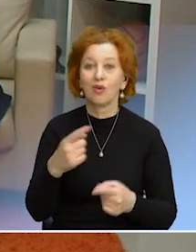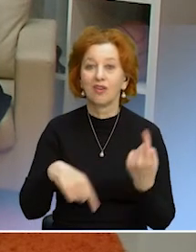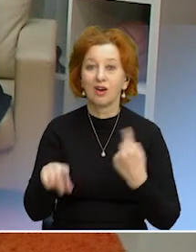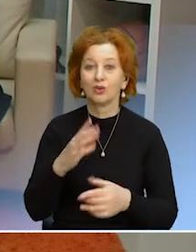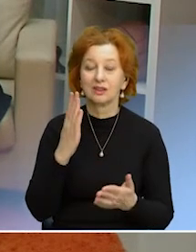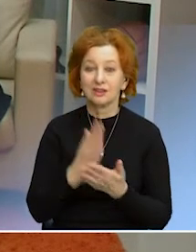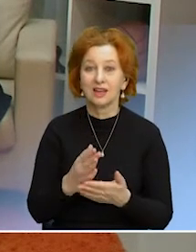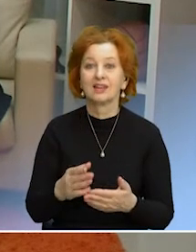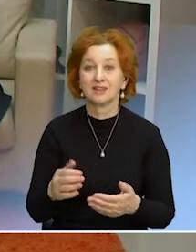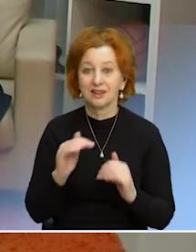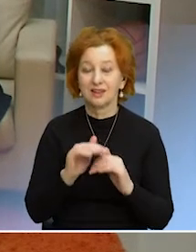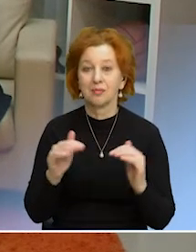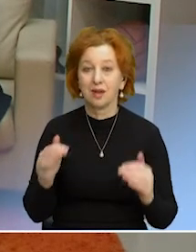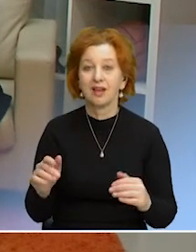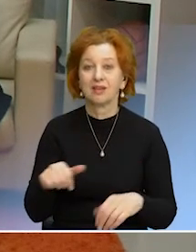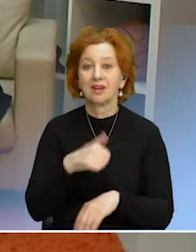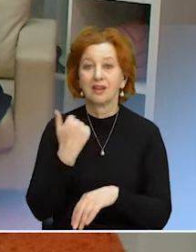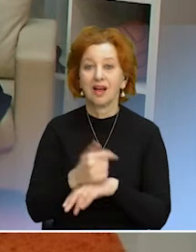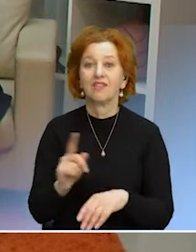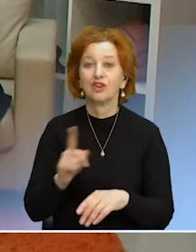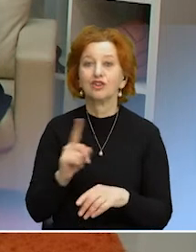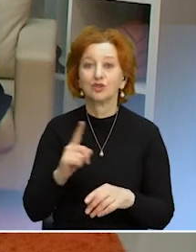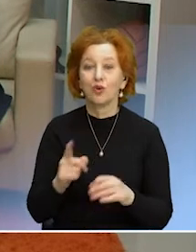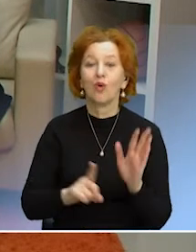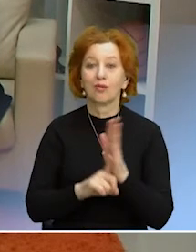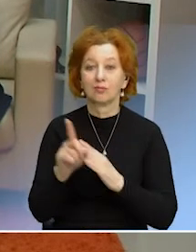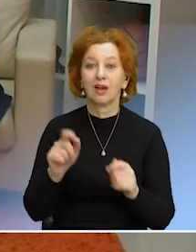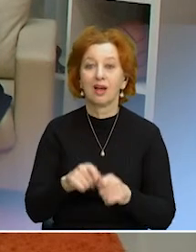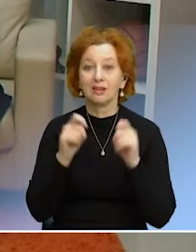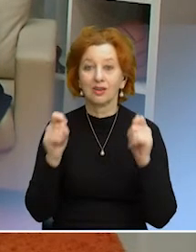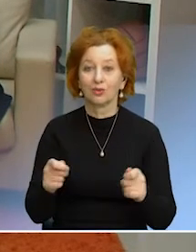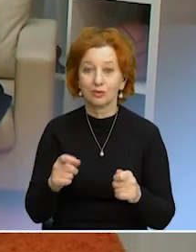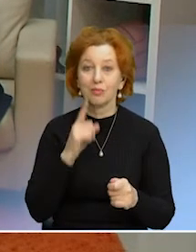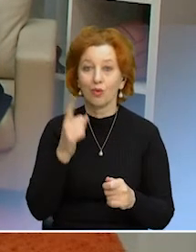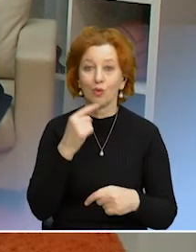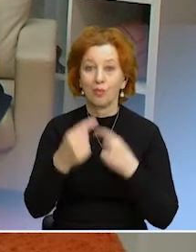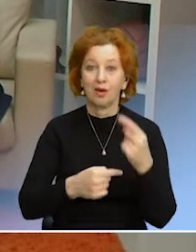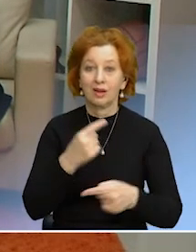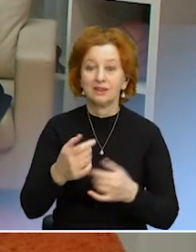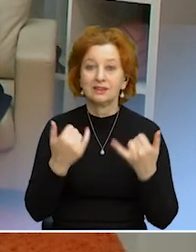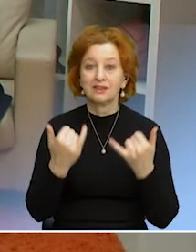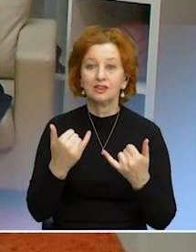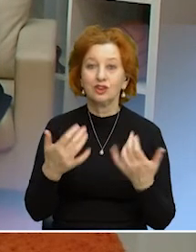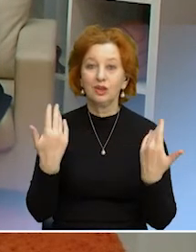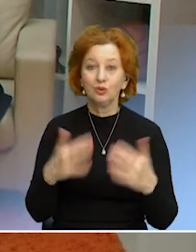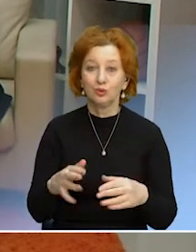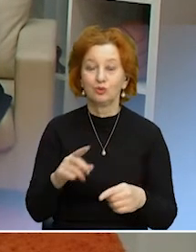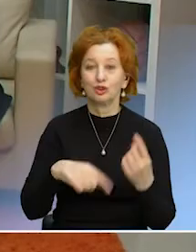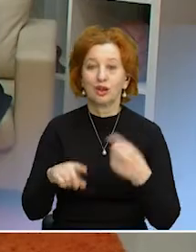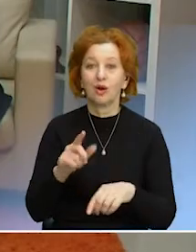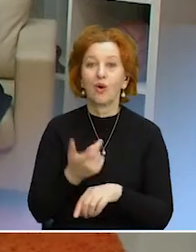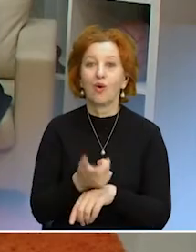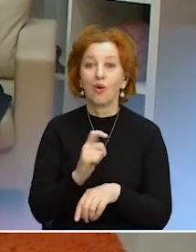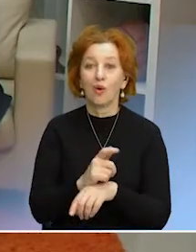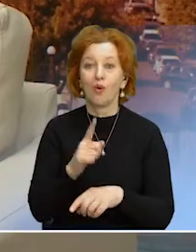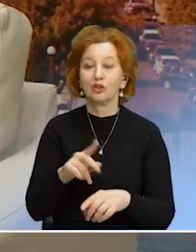молодежи есть, вокруг юных ребят, что самое главное, что формирует будущее поколение? Вот сейчас, мне кажется, очень опасным.